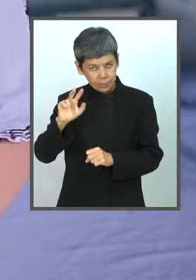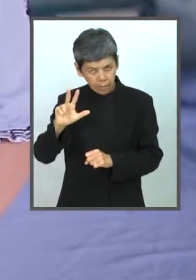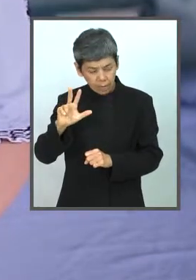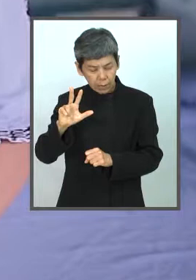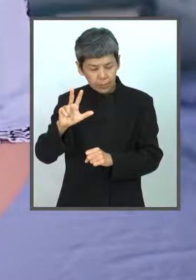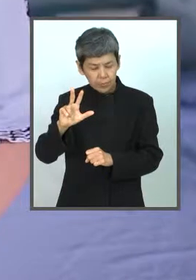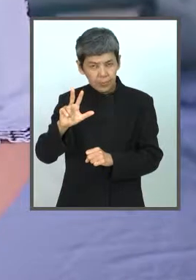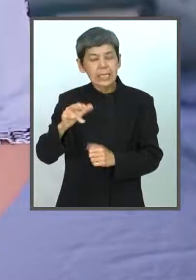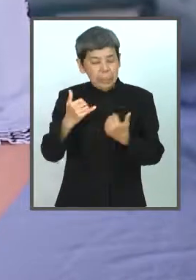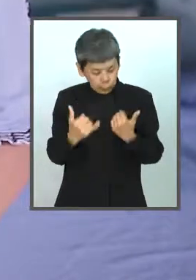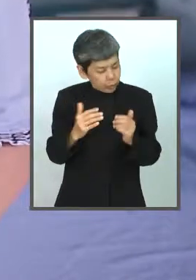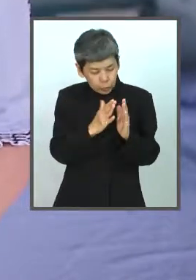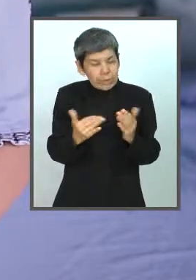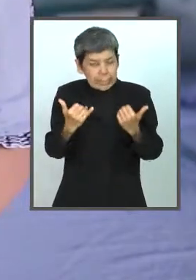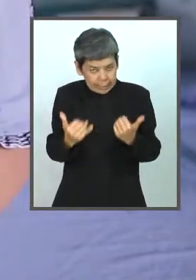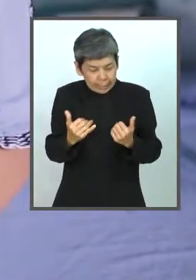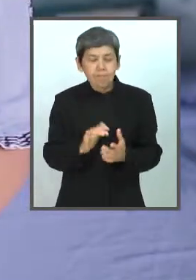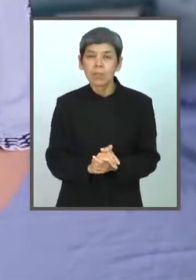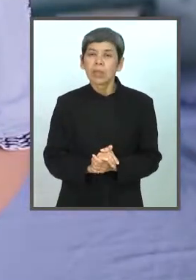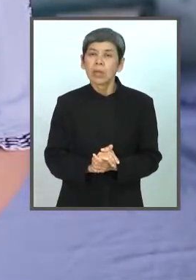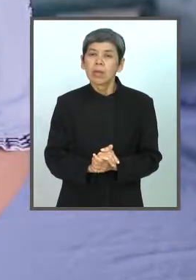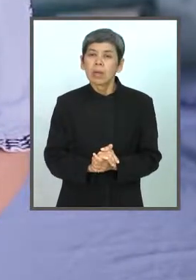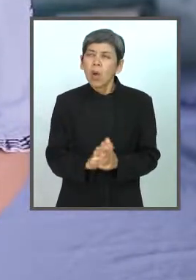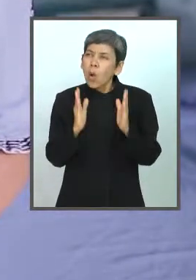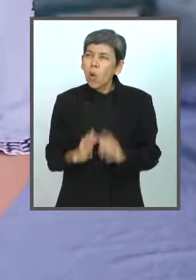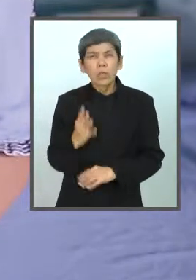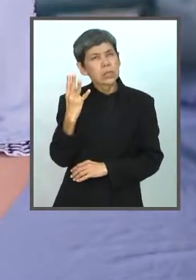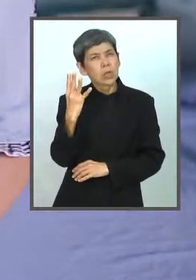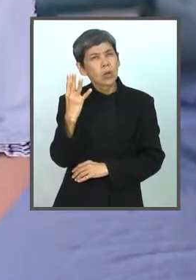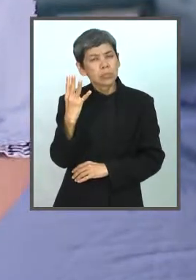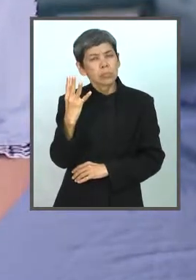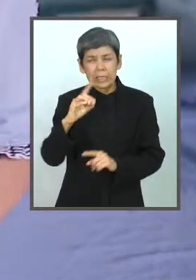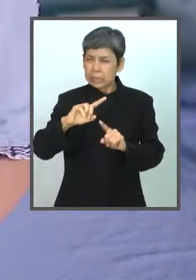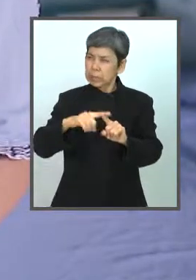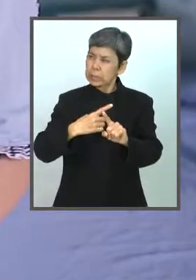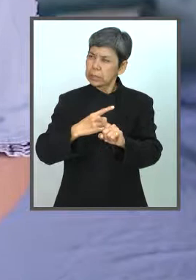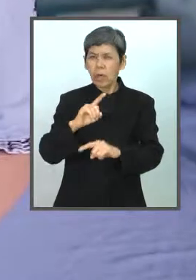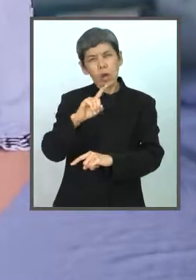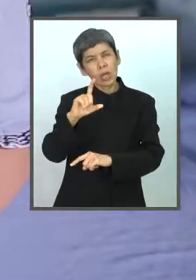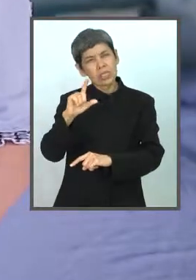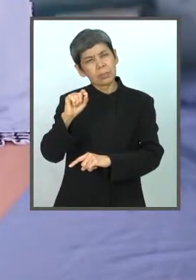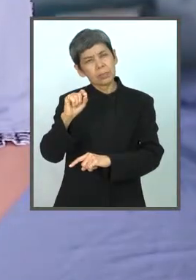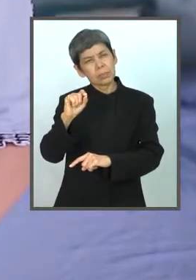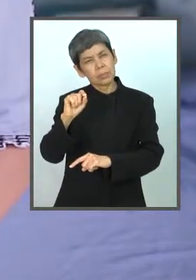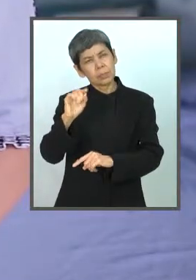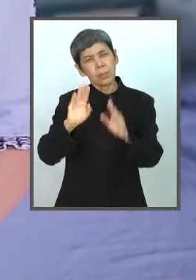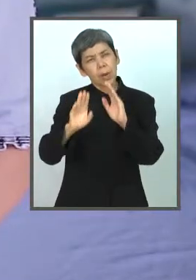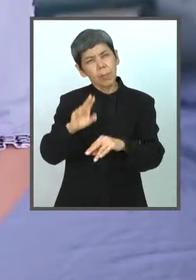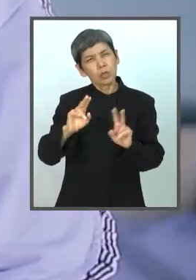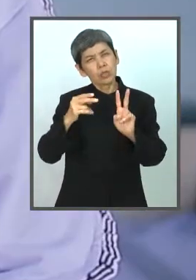2543มาถึงปัจจุบันนี้นะคะวันละ4คนแล้วก็เดือนหนึ่งมัน120ใช่ป่ะก็ประ